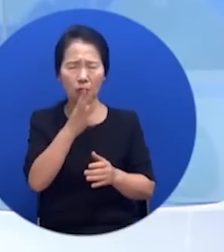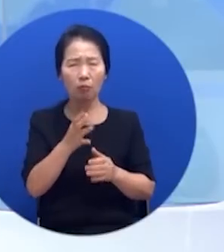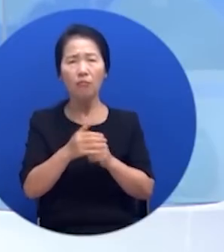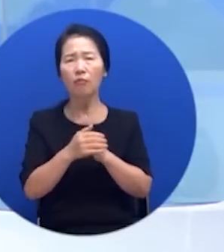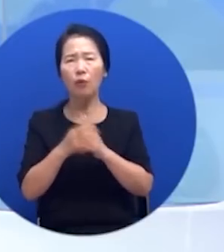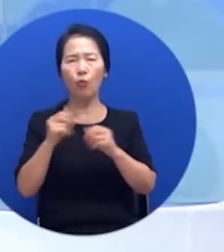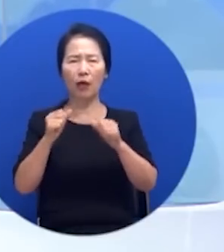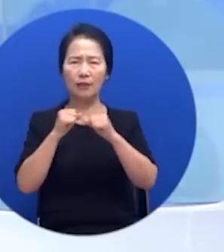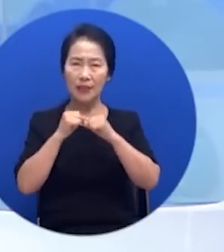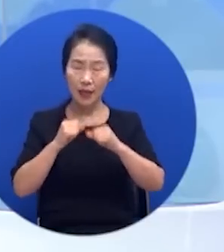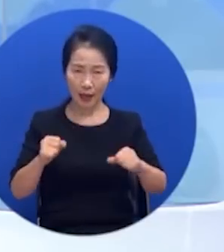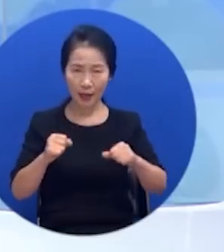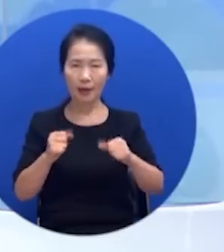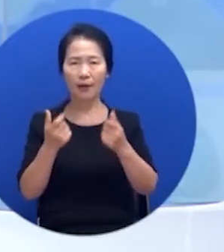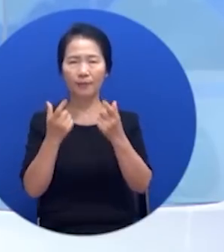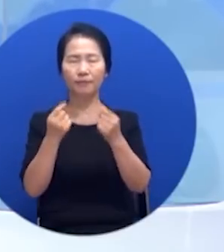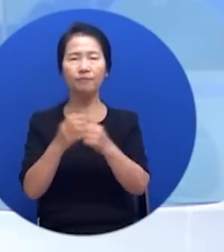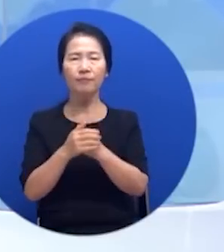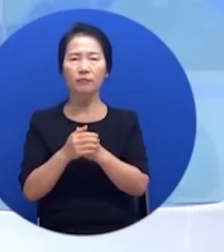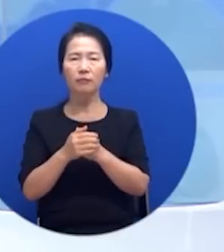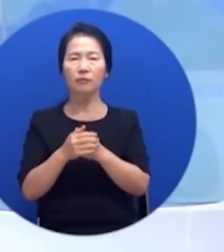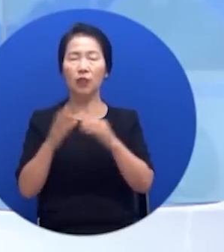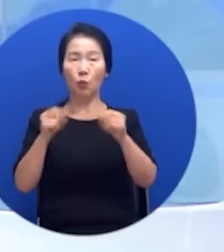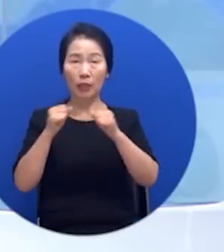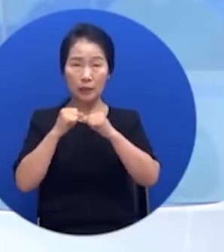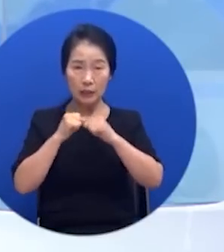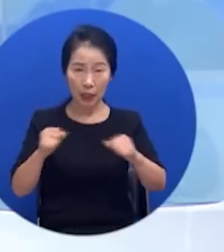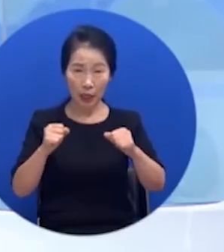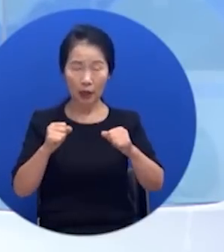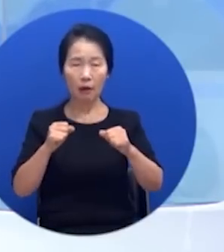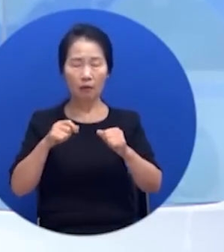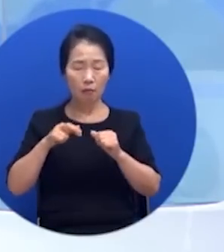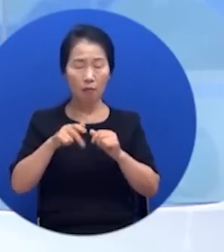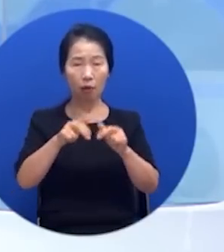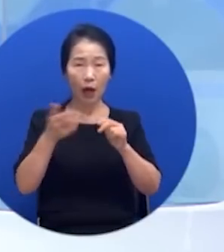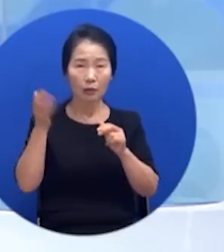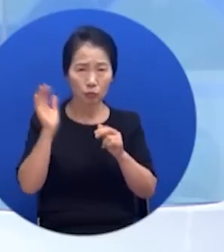우리가 광야길을 걷는 중에도 꽃은